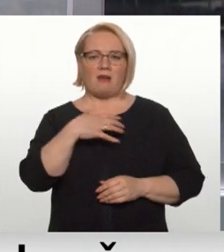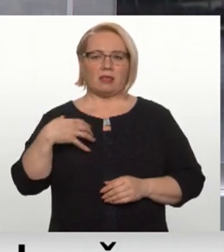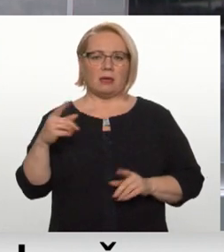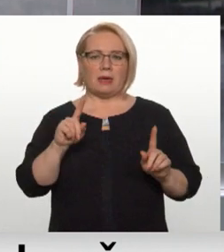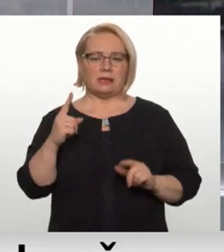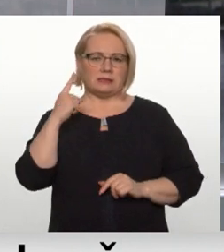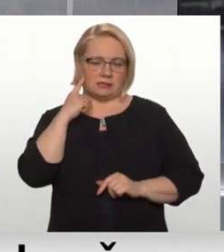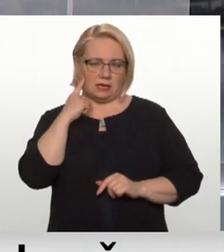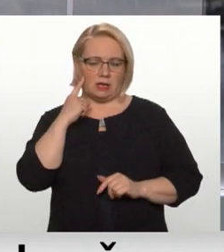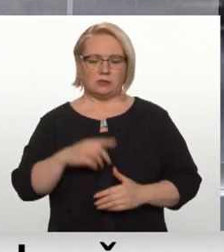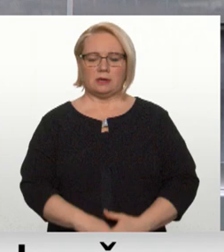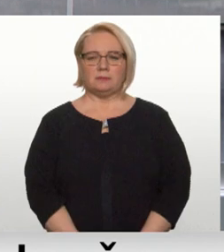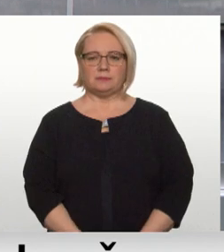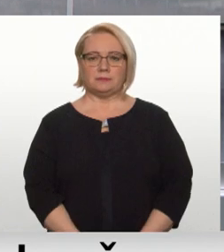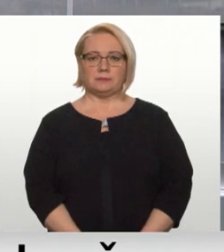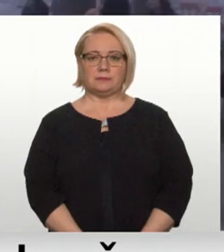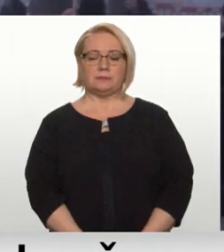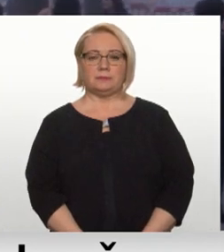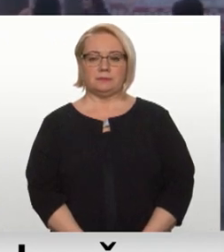Turpina Anna Audere no TV Kurzeme.